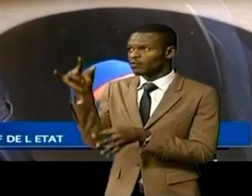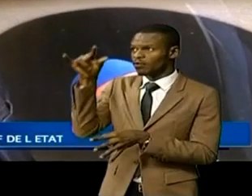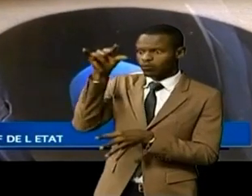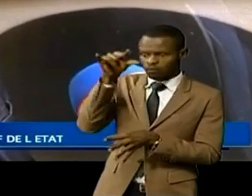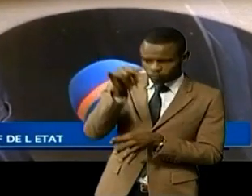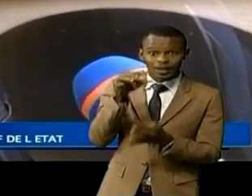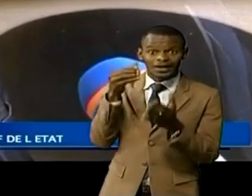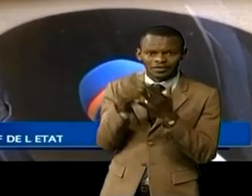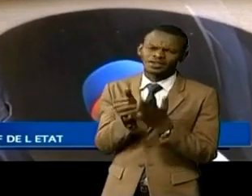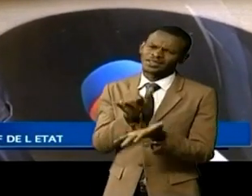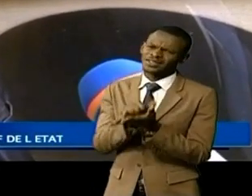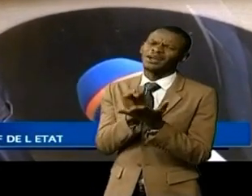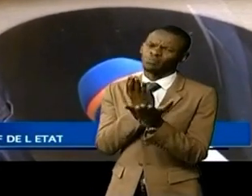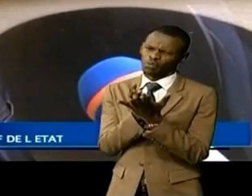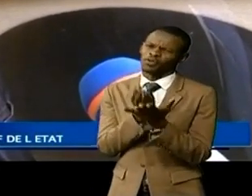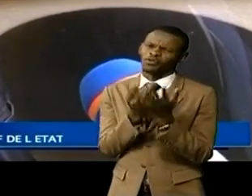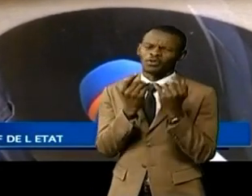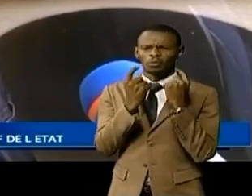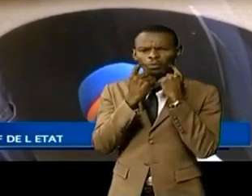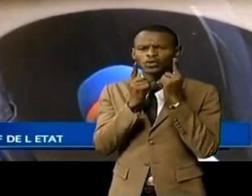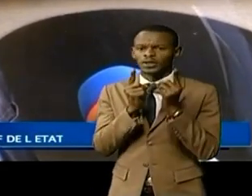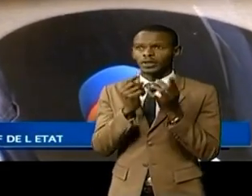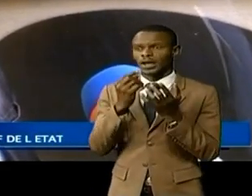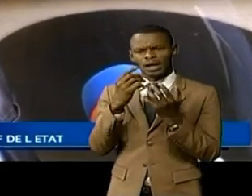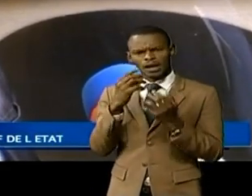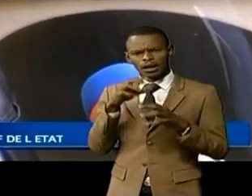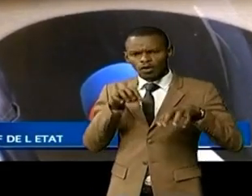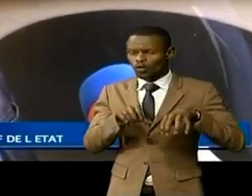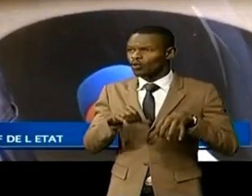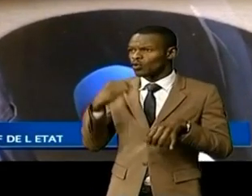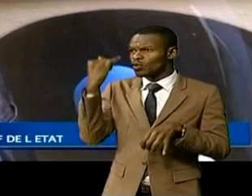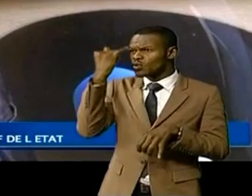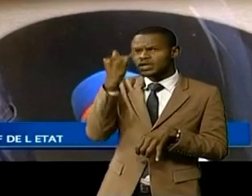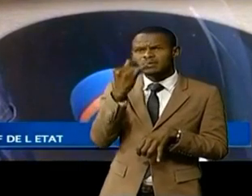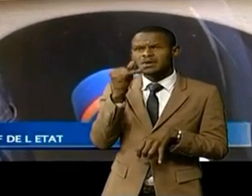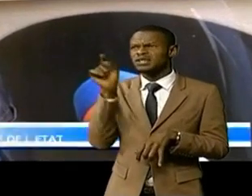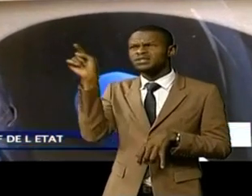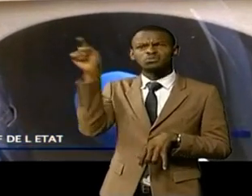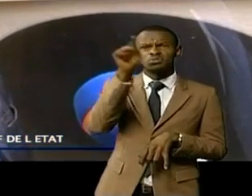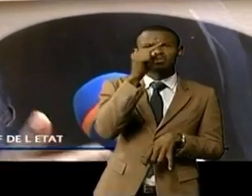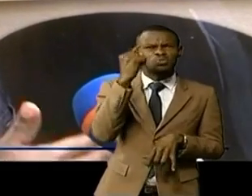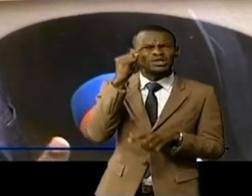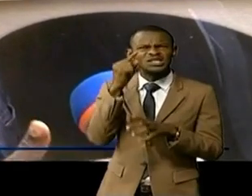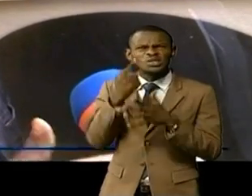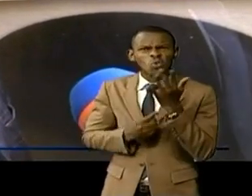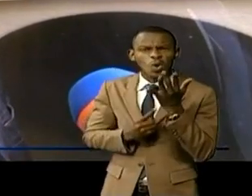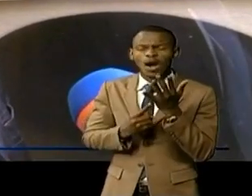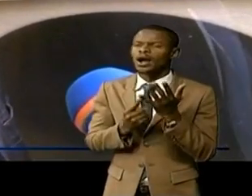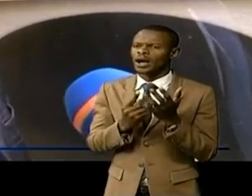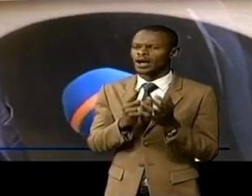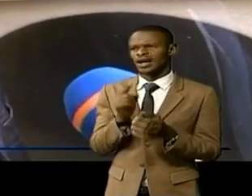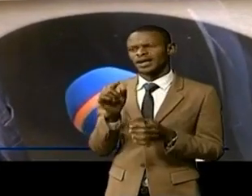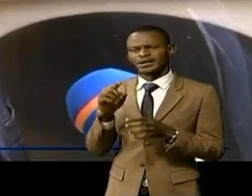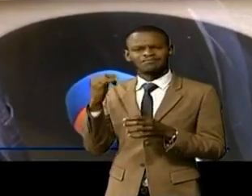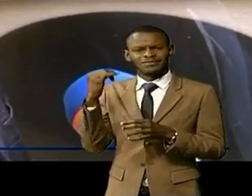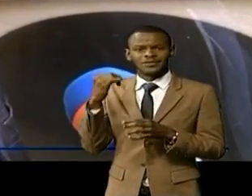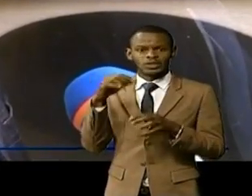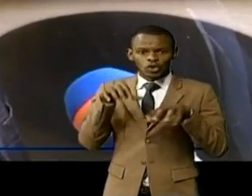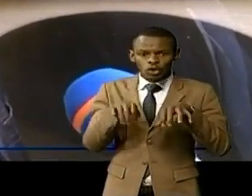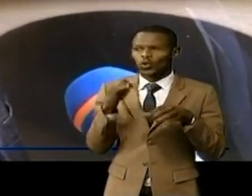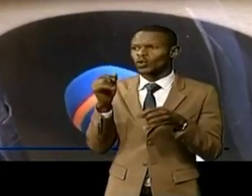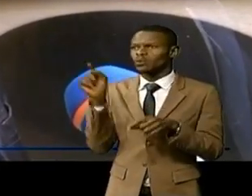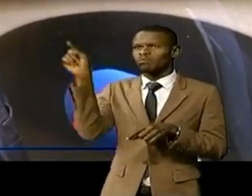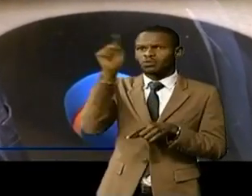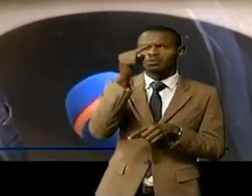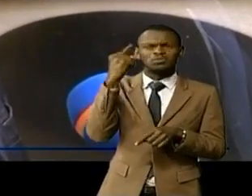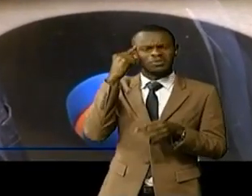correspond à cette image-là que nous voulons pour l'extérieur de notre pays. Un avion retenu à l'étranger, je pense que ça